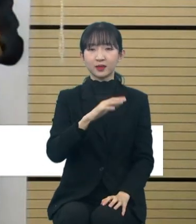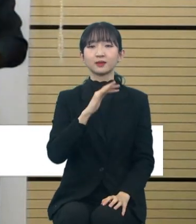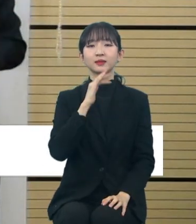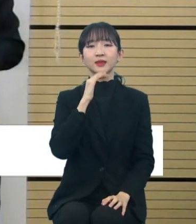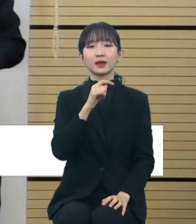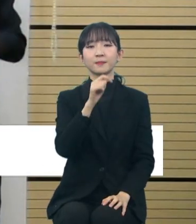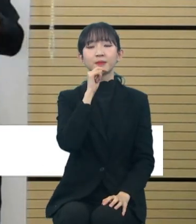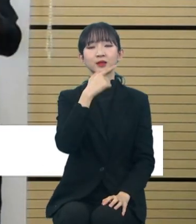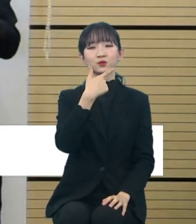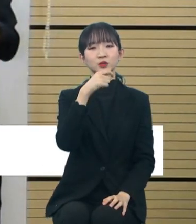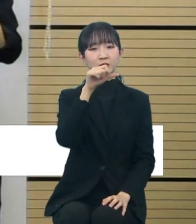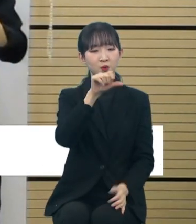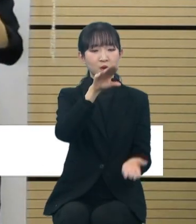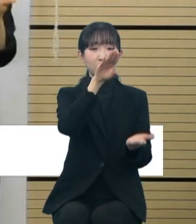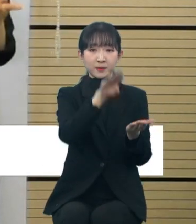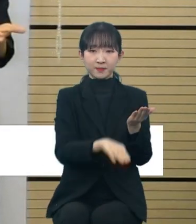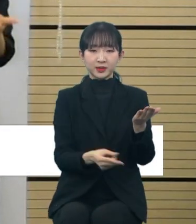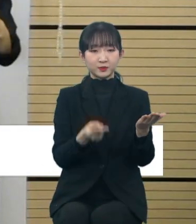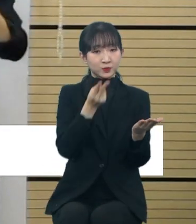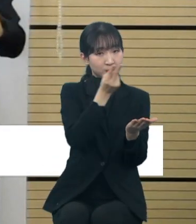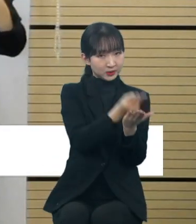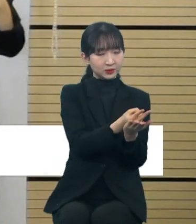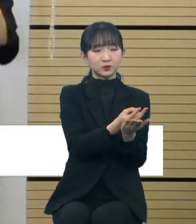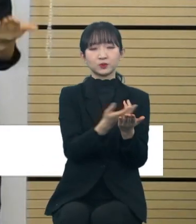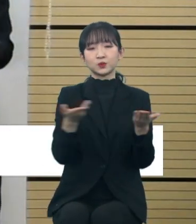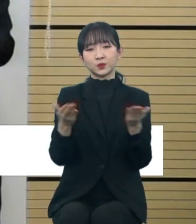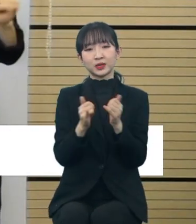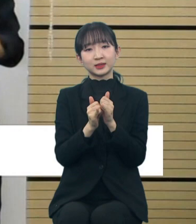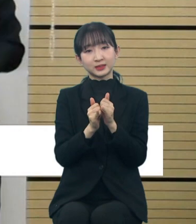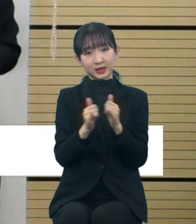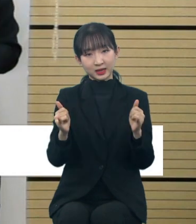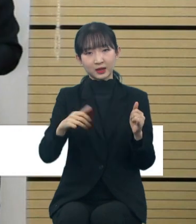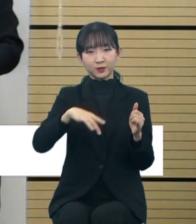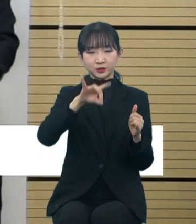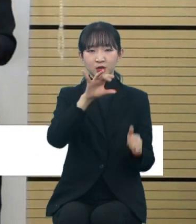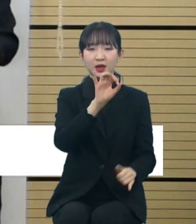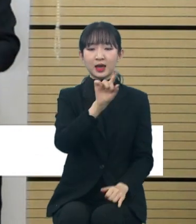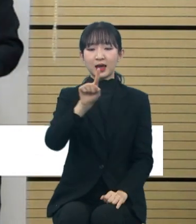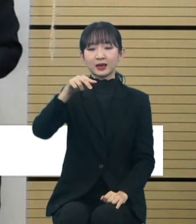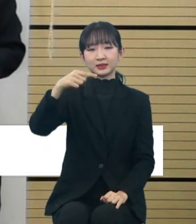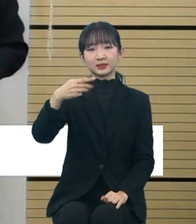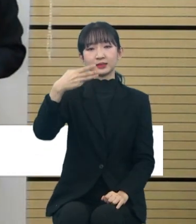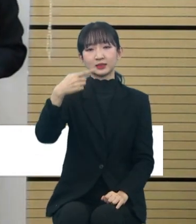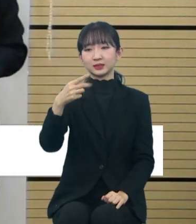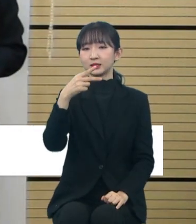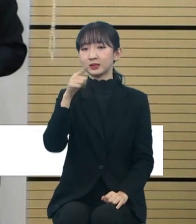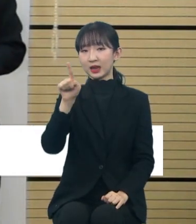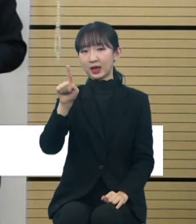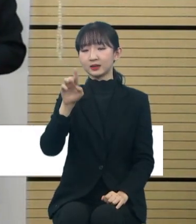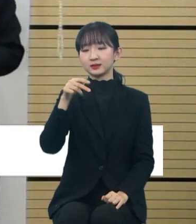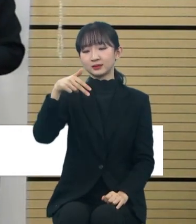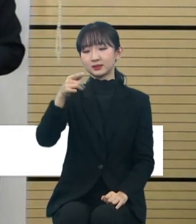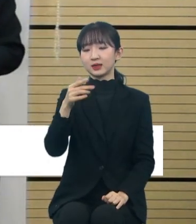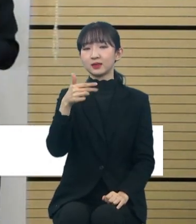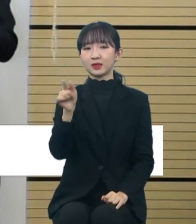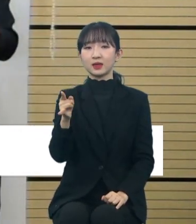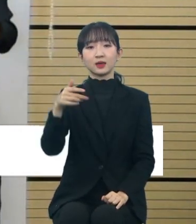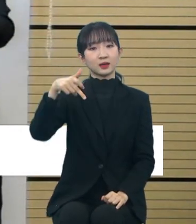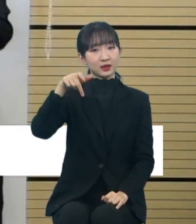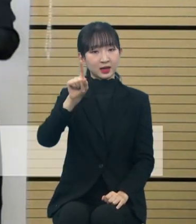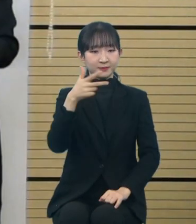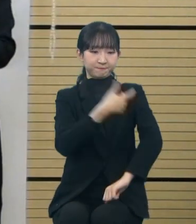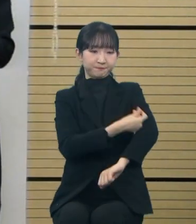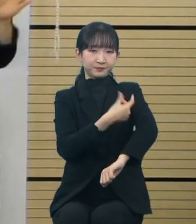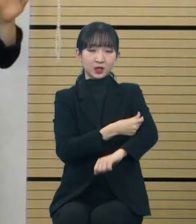미만 입원 입소자와 종사자를 대상으로 아스트라제네카 백신 예방접종을 시작하고 만